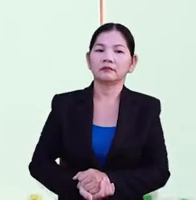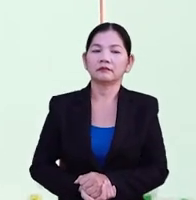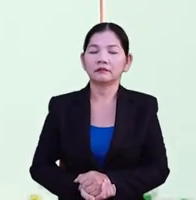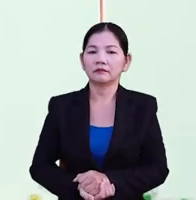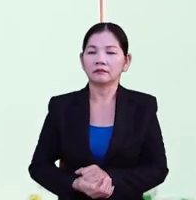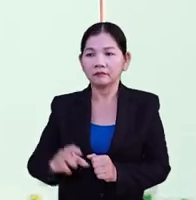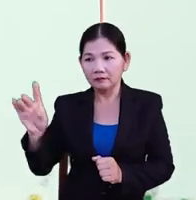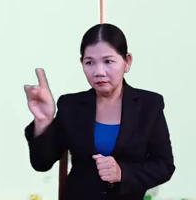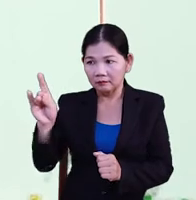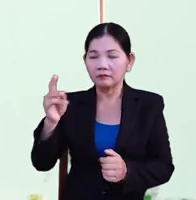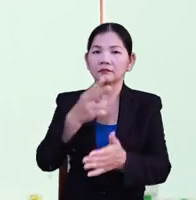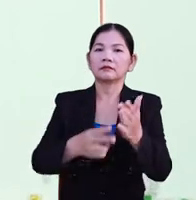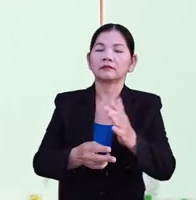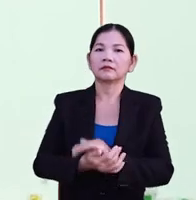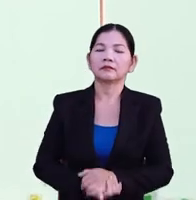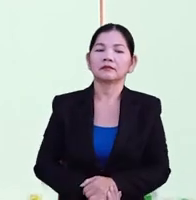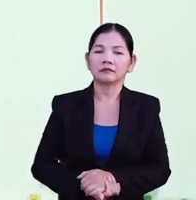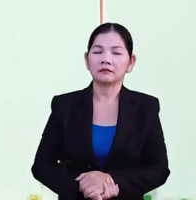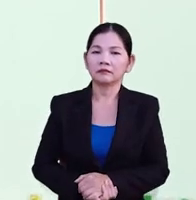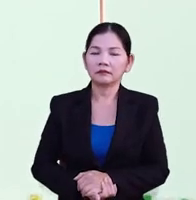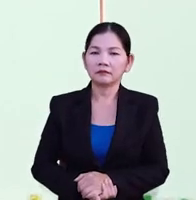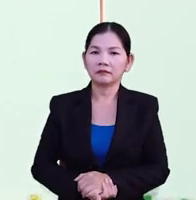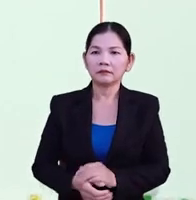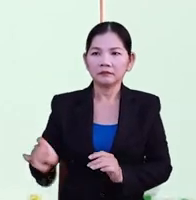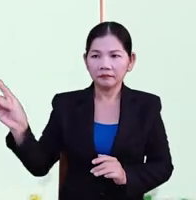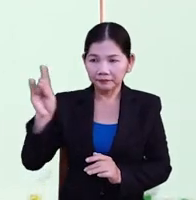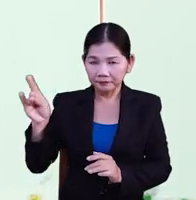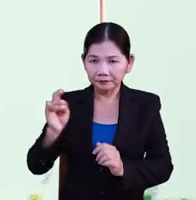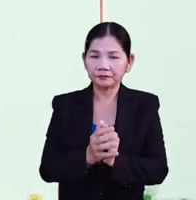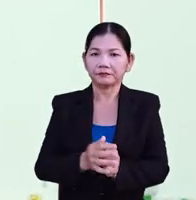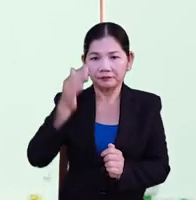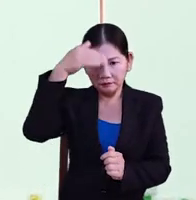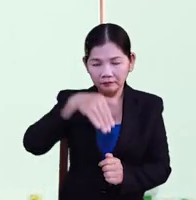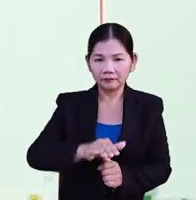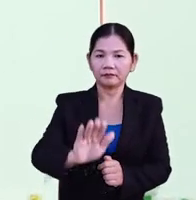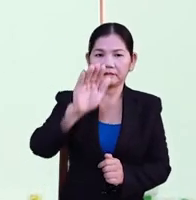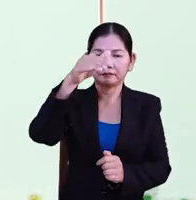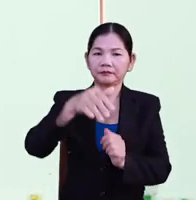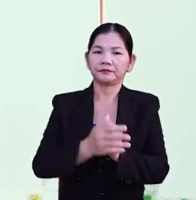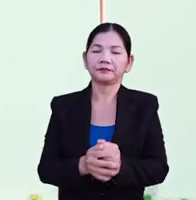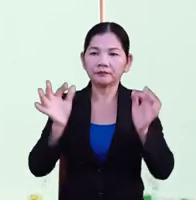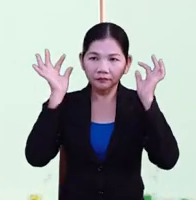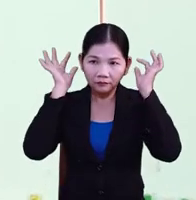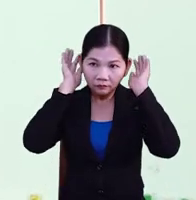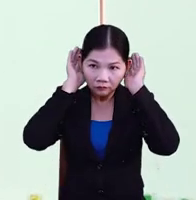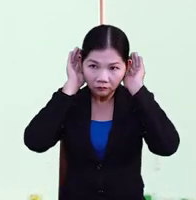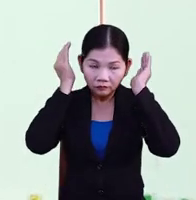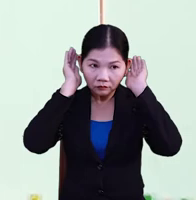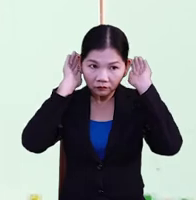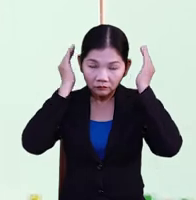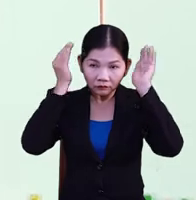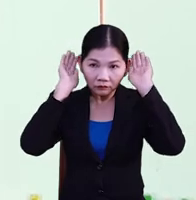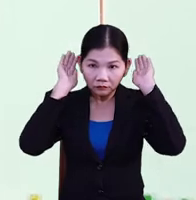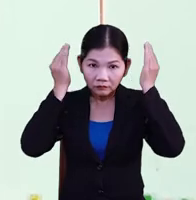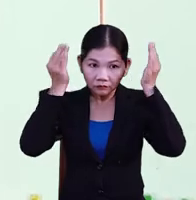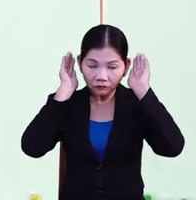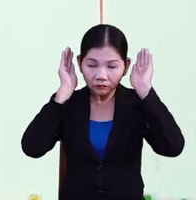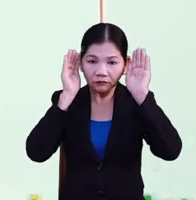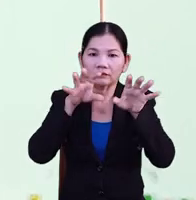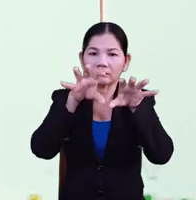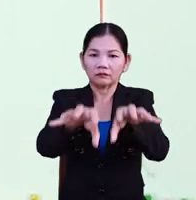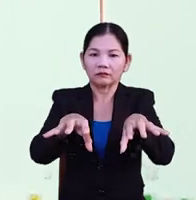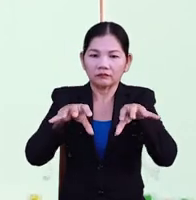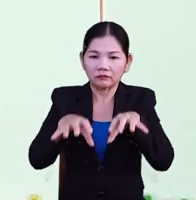ត្វអ្វីដែរកូនចាគឺសត្វដំរីដំរីមានស្លឹកត្រចៀកធំធំចាជើងធំធំ